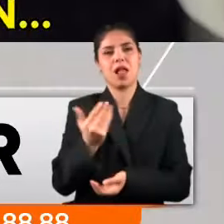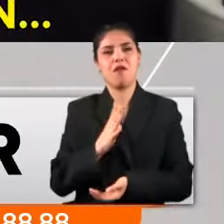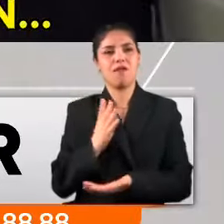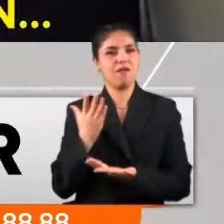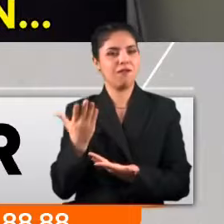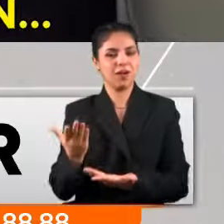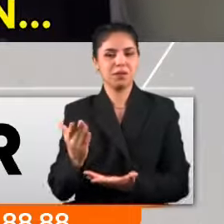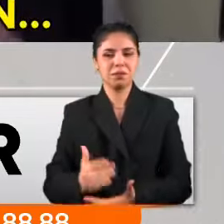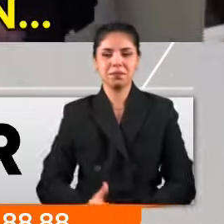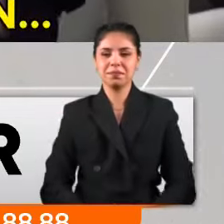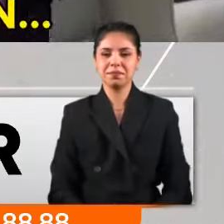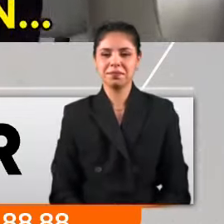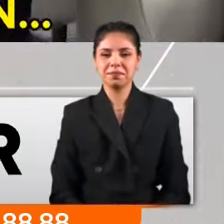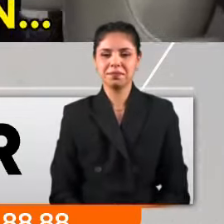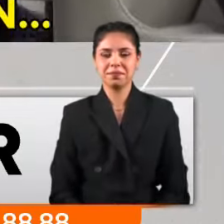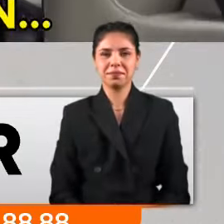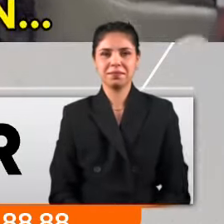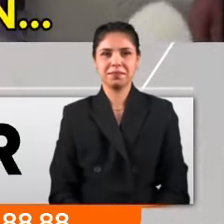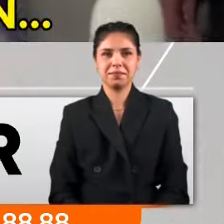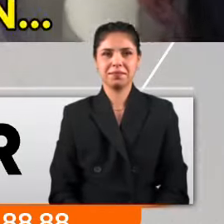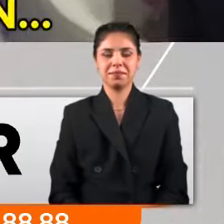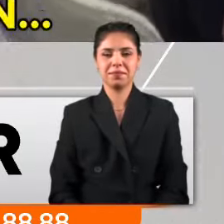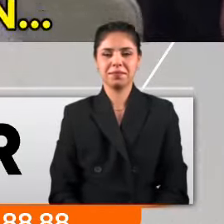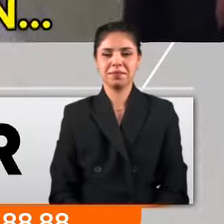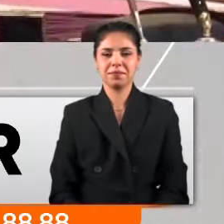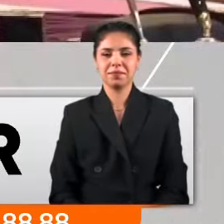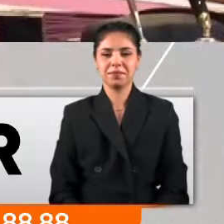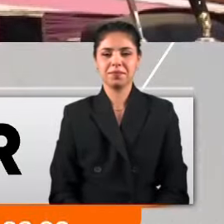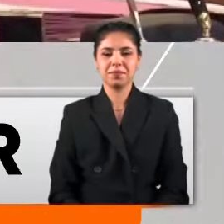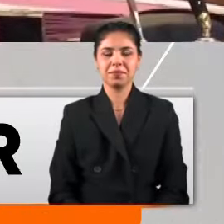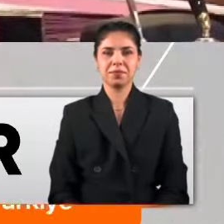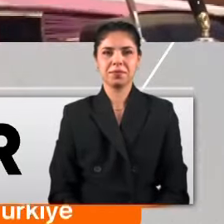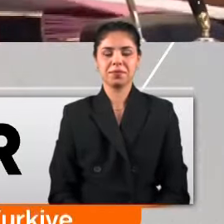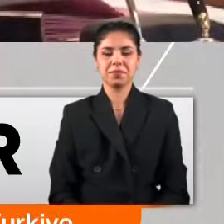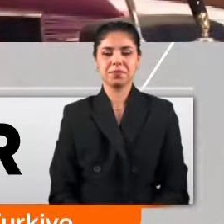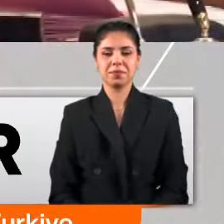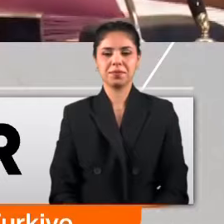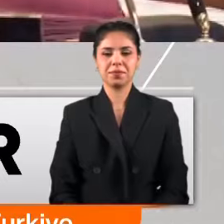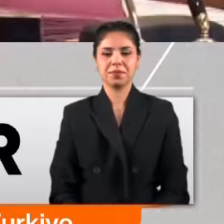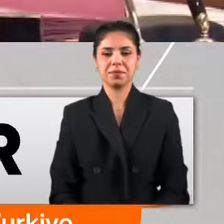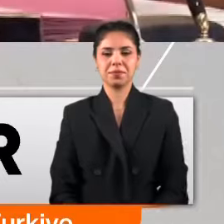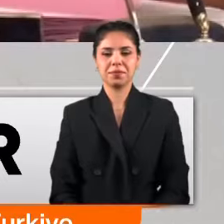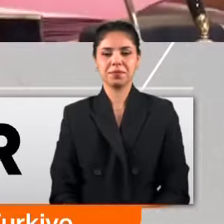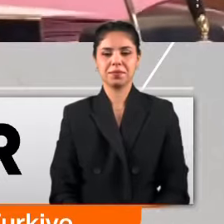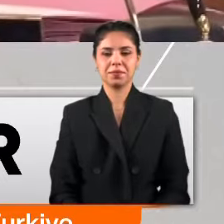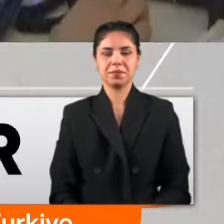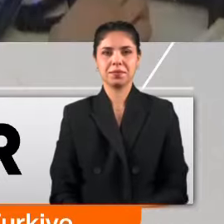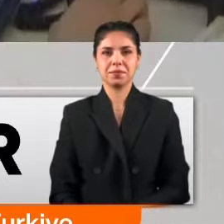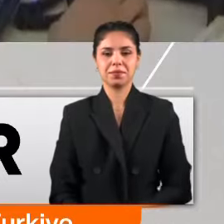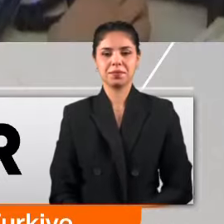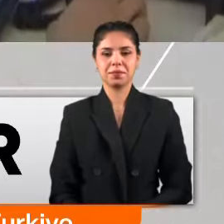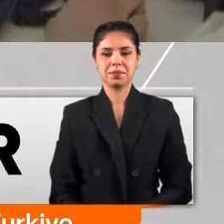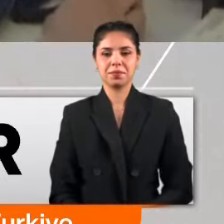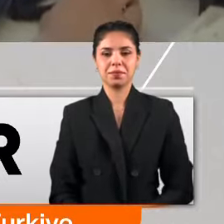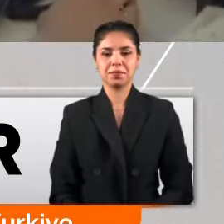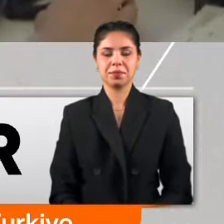Şimşek'le görüşeceğiz ve gerekli değerlendirmeleri yaparak Cumhurbaşkanımızın takdirine sunup ondan sonra da talimatları doğrultusunda da